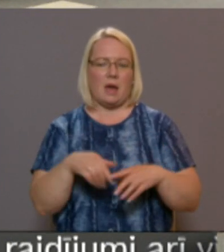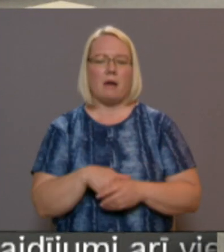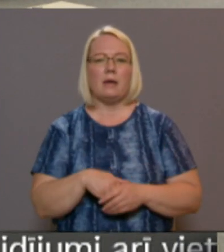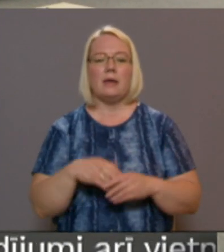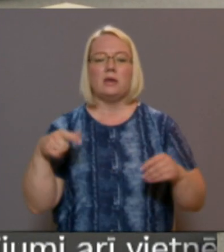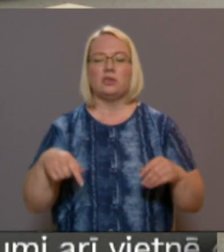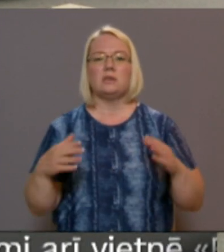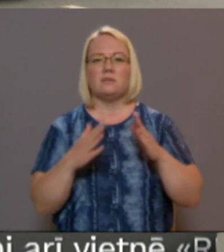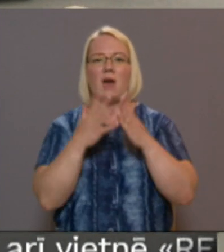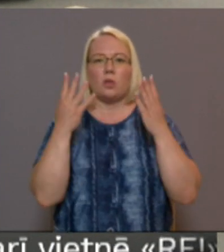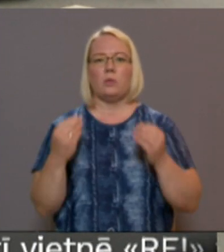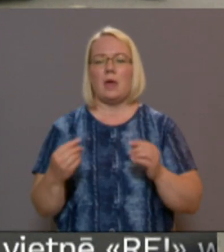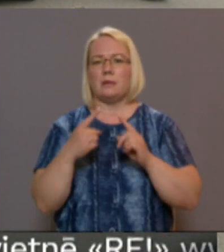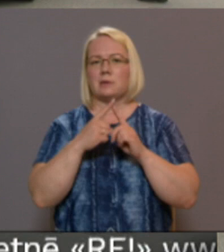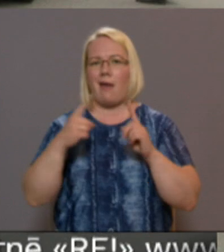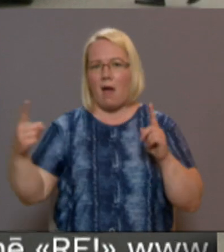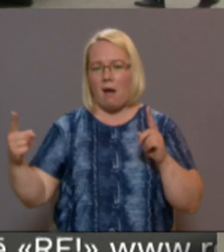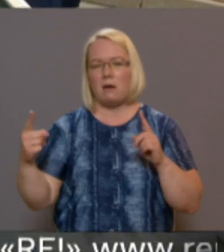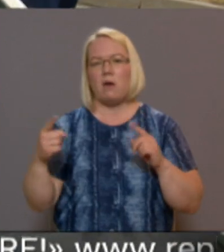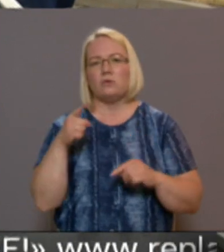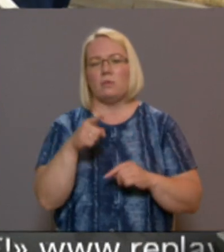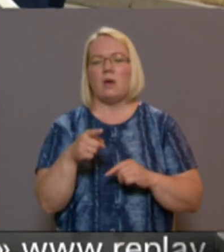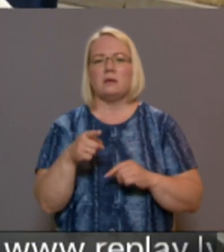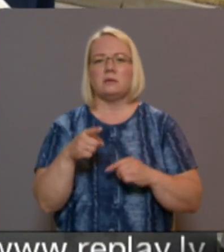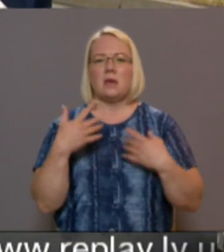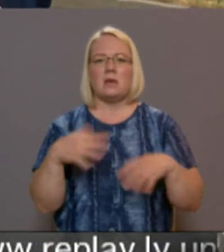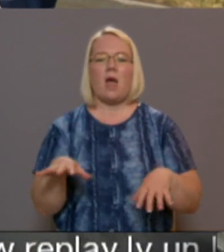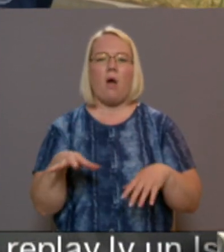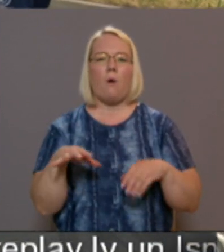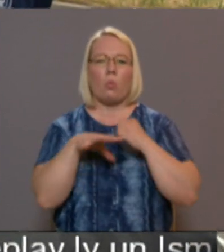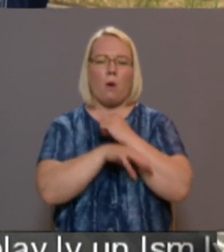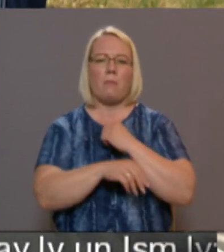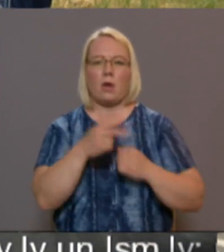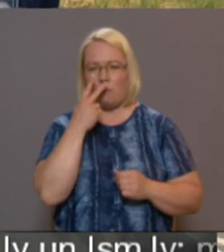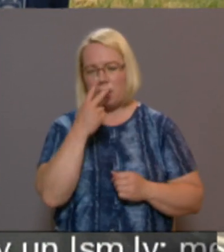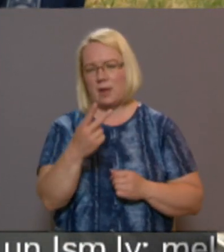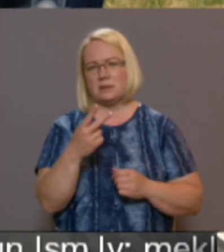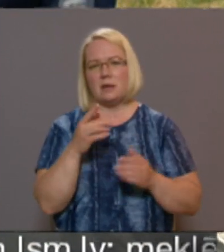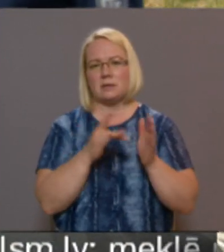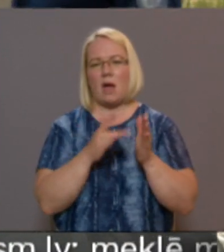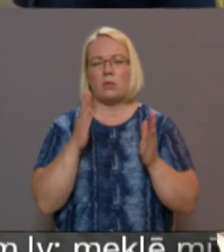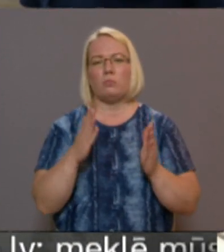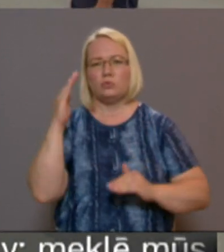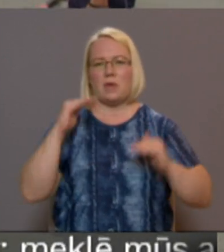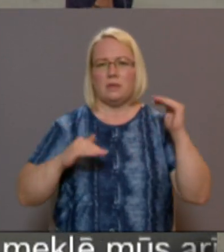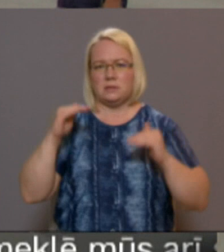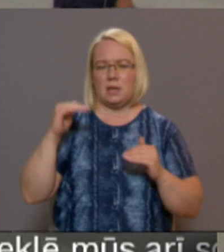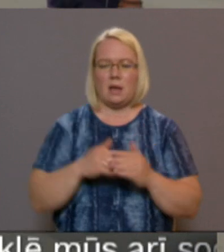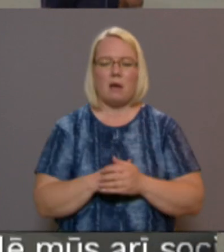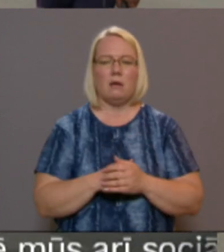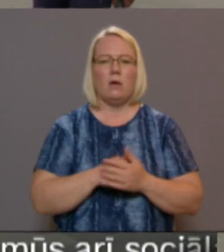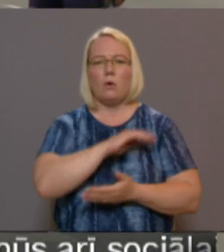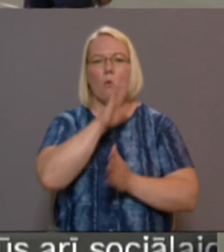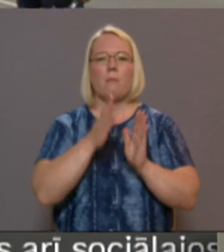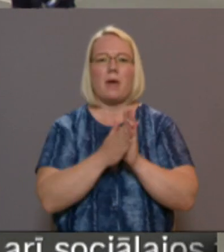svētku dienas tiešām ir garas, un tas jau noslēgumā rādīs, kāda būs tā statistika. Tas